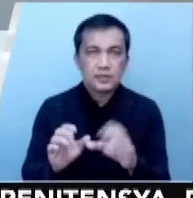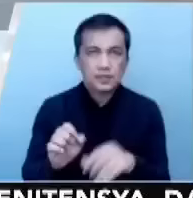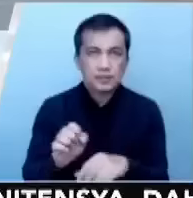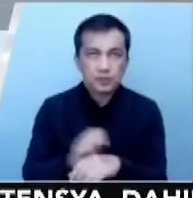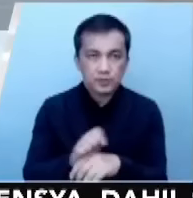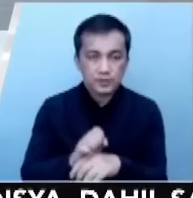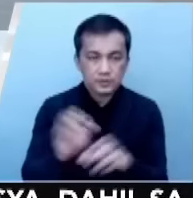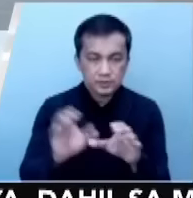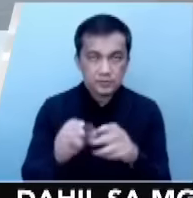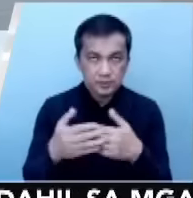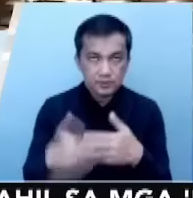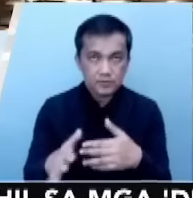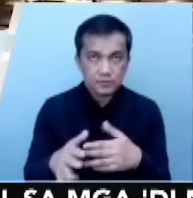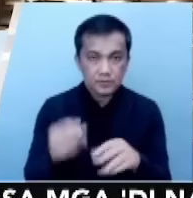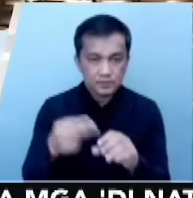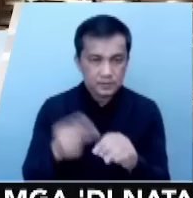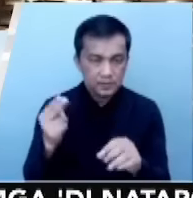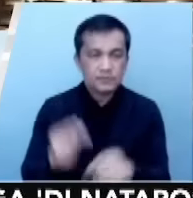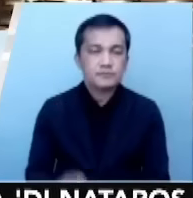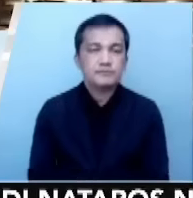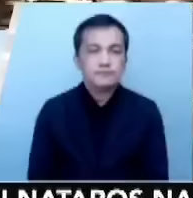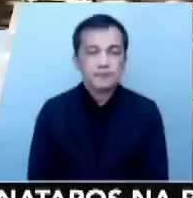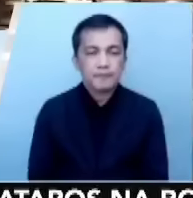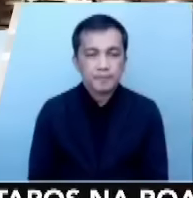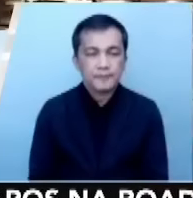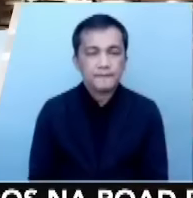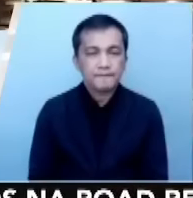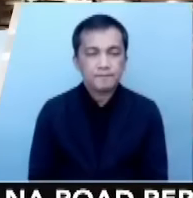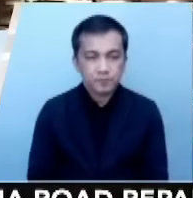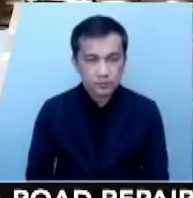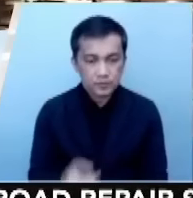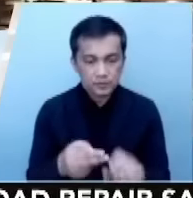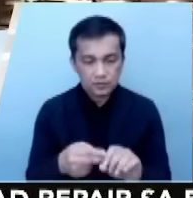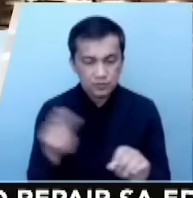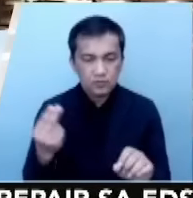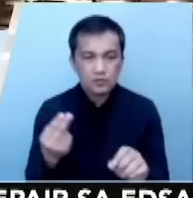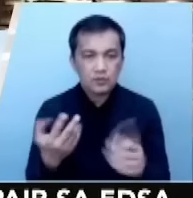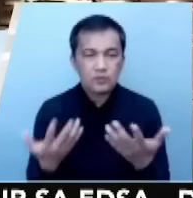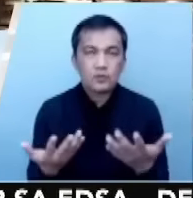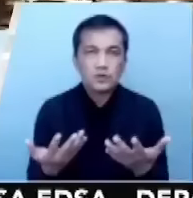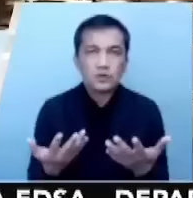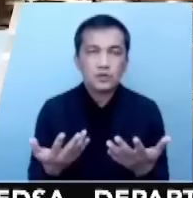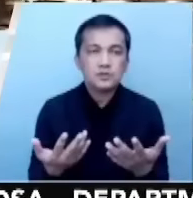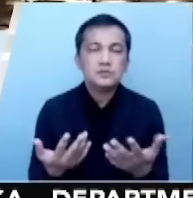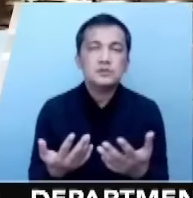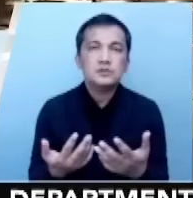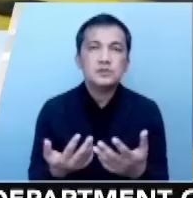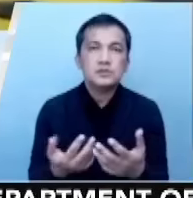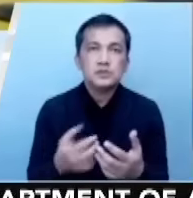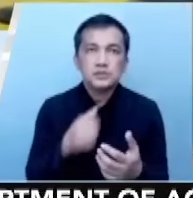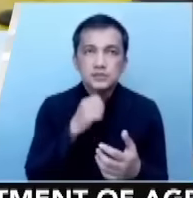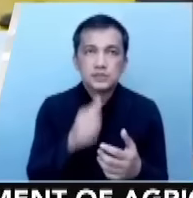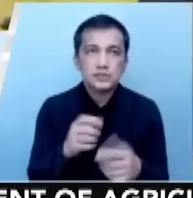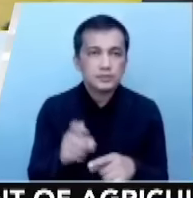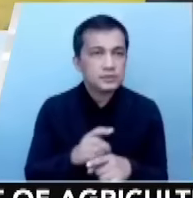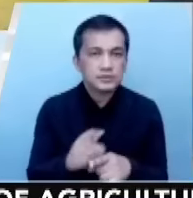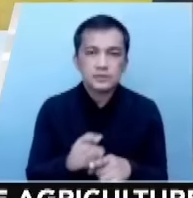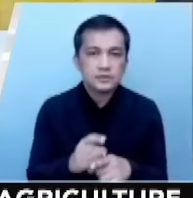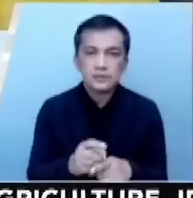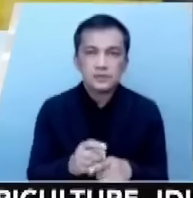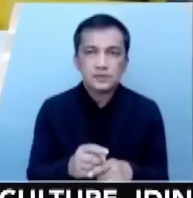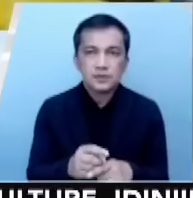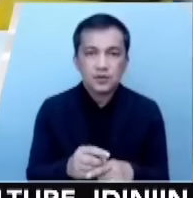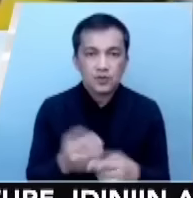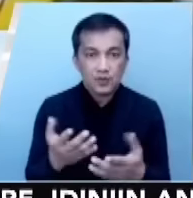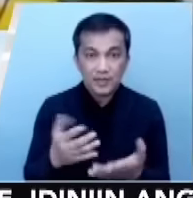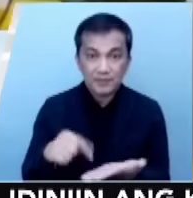makaraang magbitiw sa pwesto. Pwede siyang umalis na walang, hindi siya madidisiplina, walang danyos na